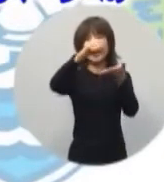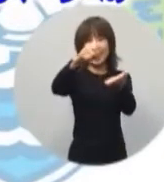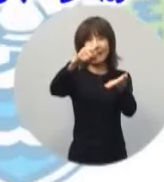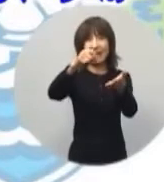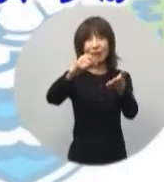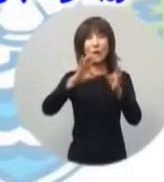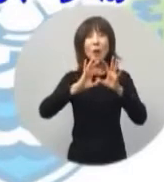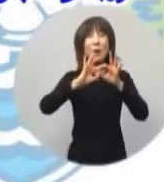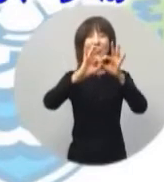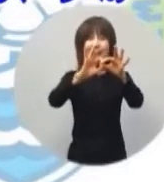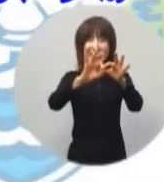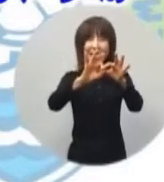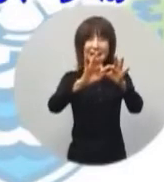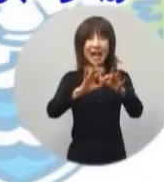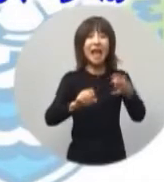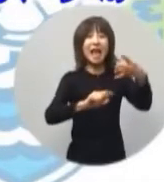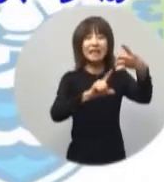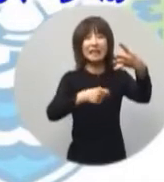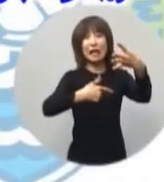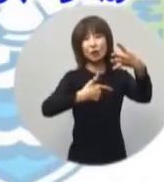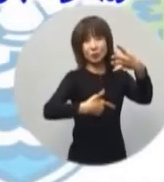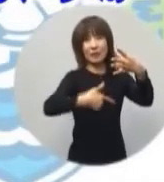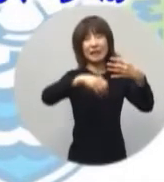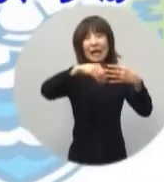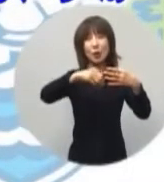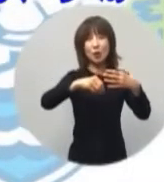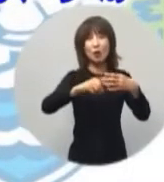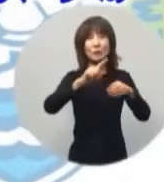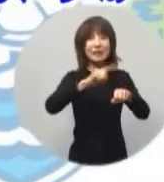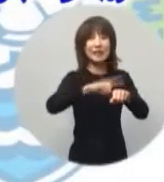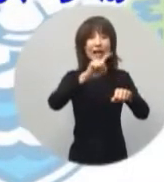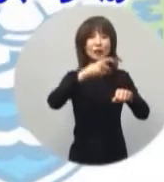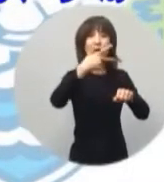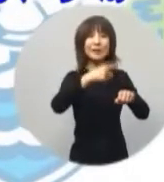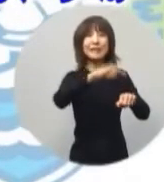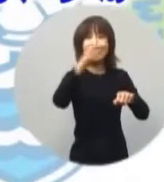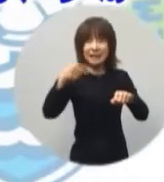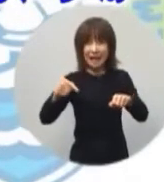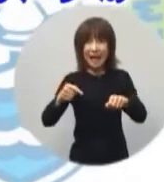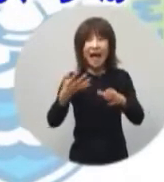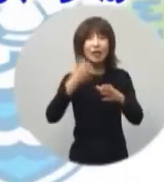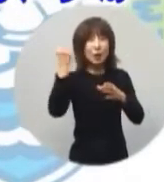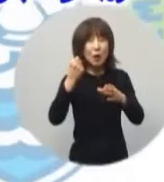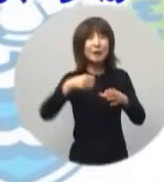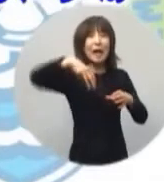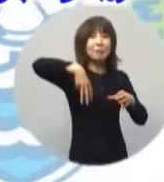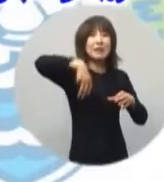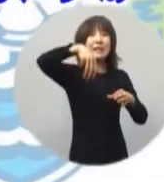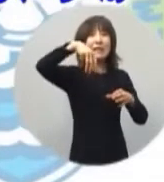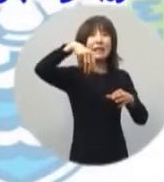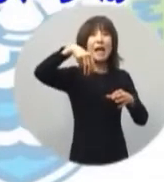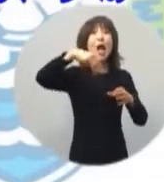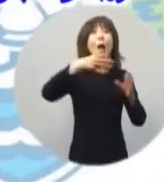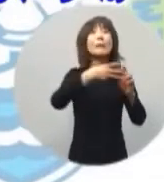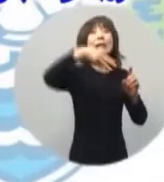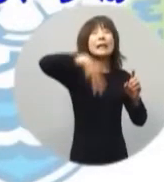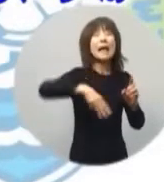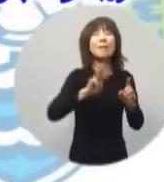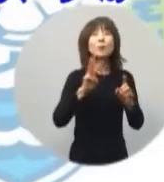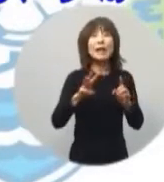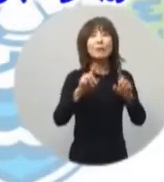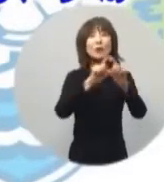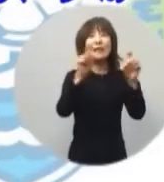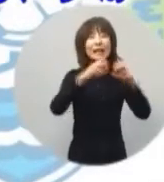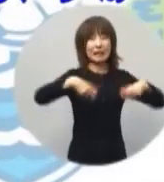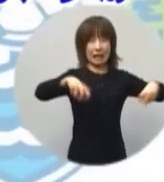です。4月6日土曜日17時から湘南 BMW スタジアム平塚で行われる